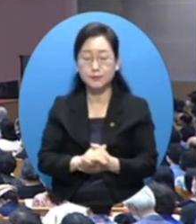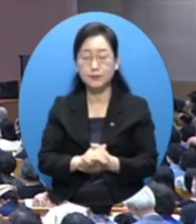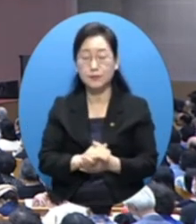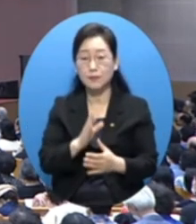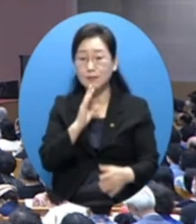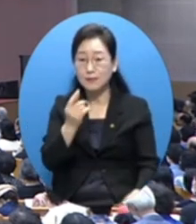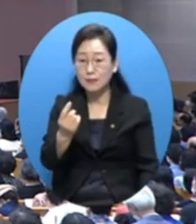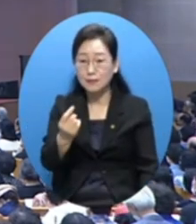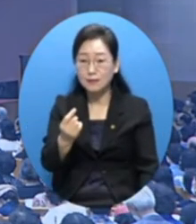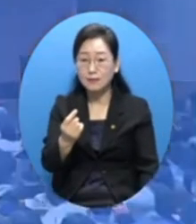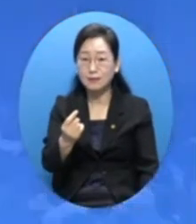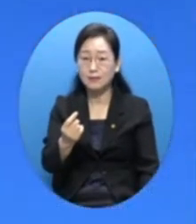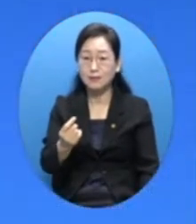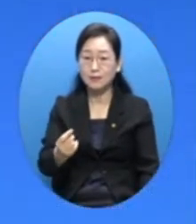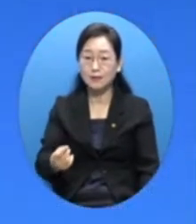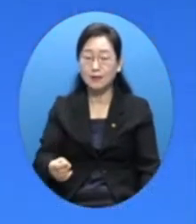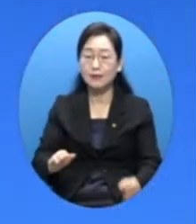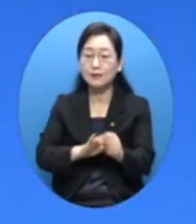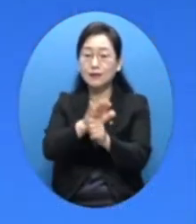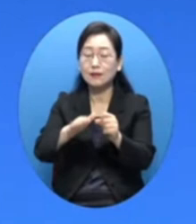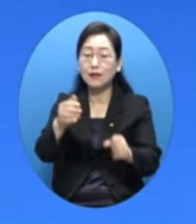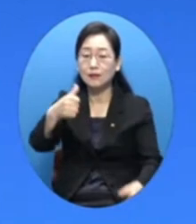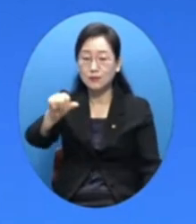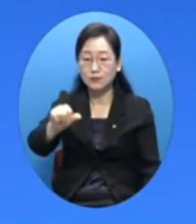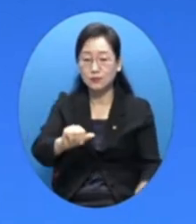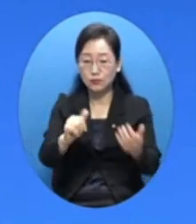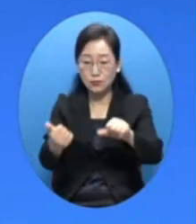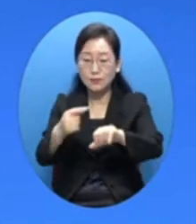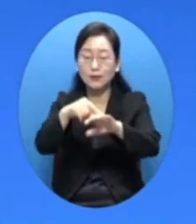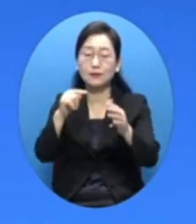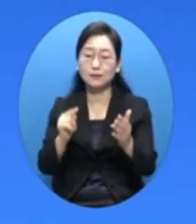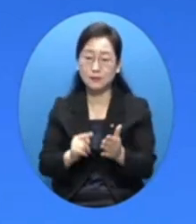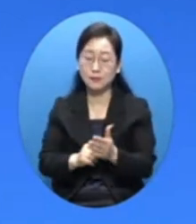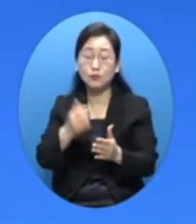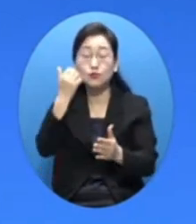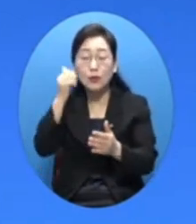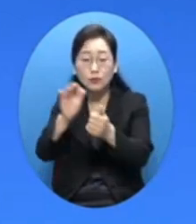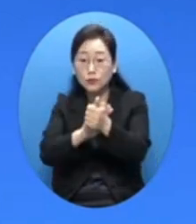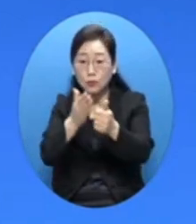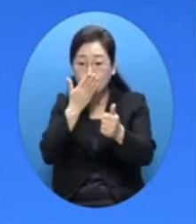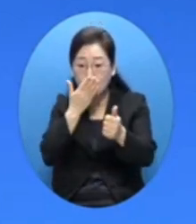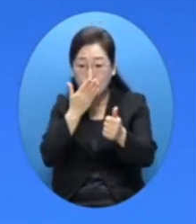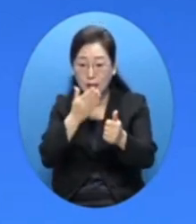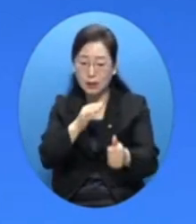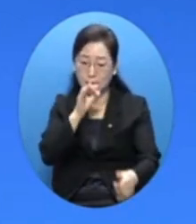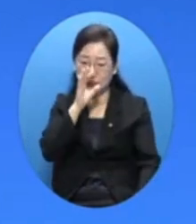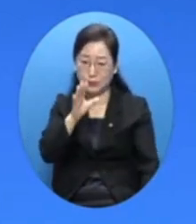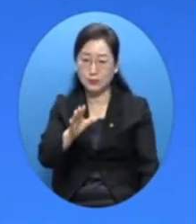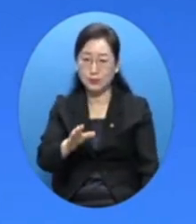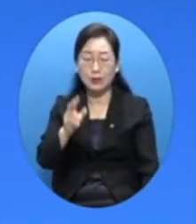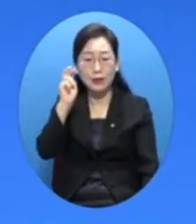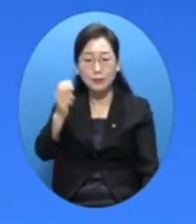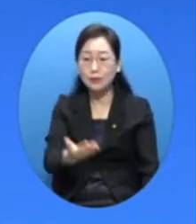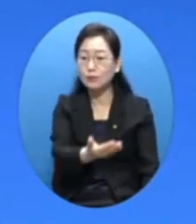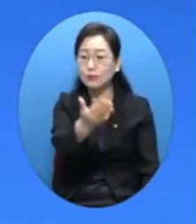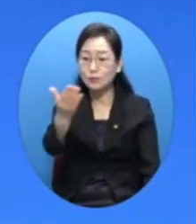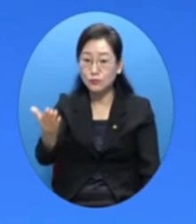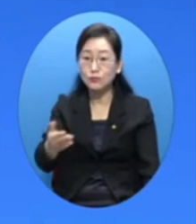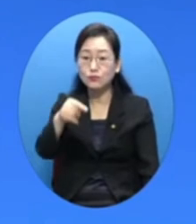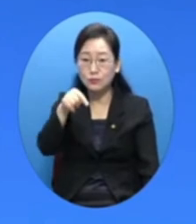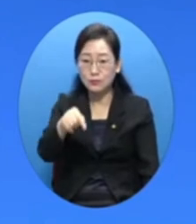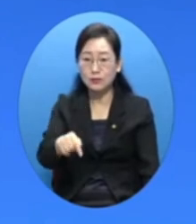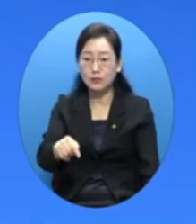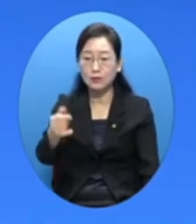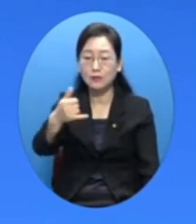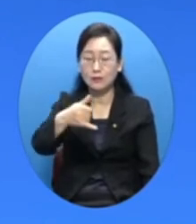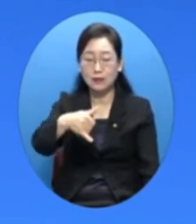않습니까? 사랑하는 아들을 잃었을 때 그 마음 누가 위로할 수가 있겠습니까? 아마 이곳에 계신 분 중에 혹시